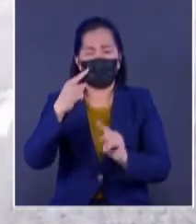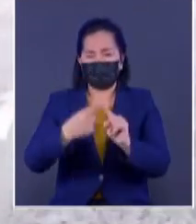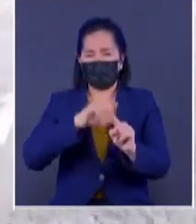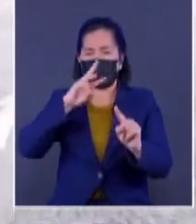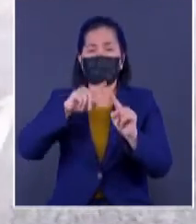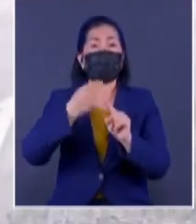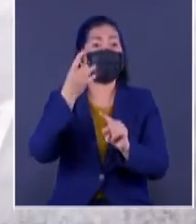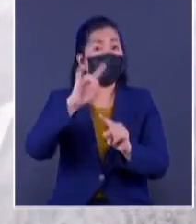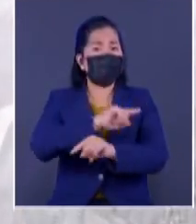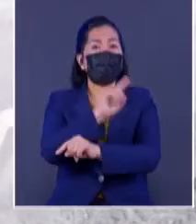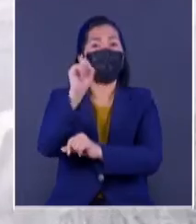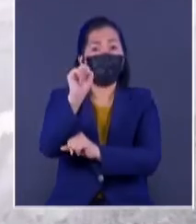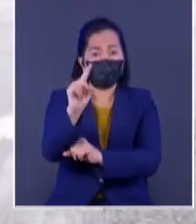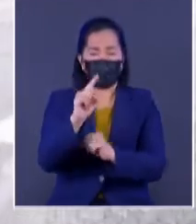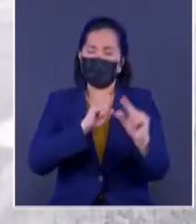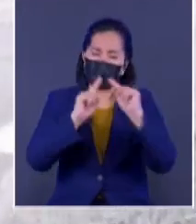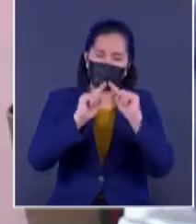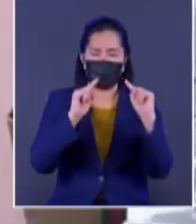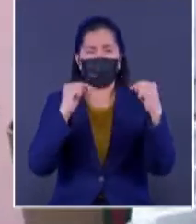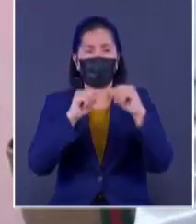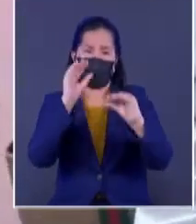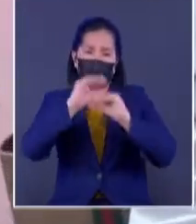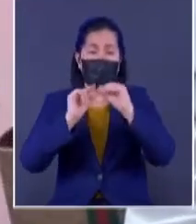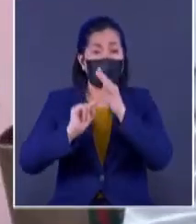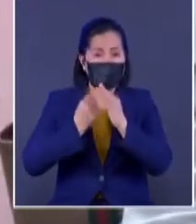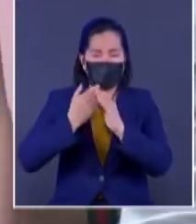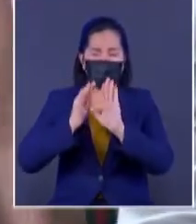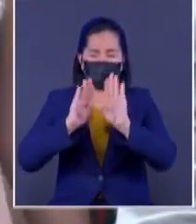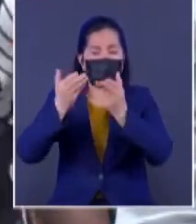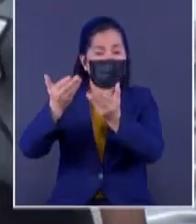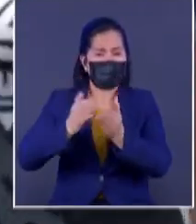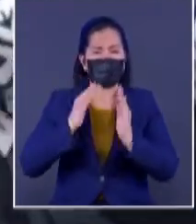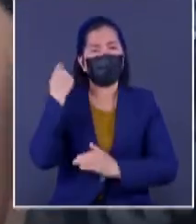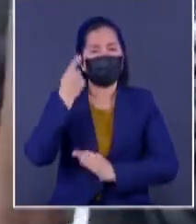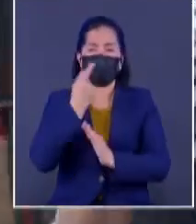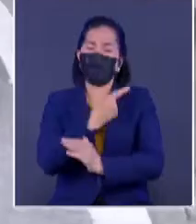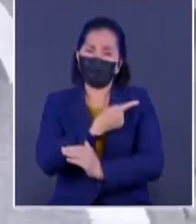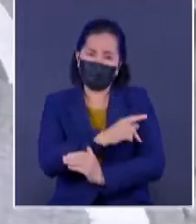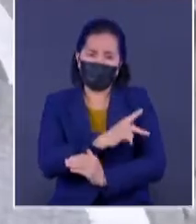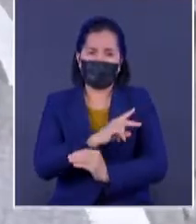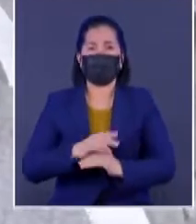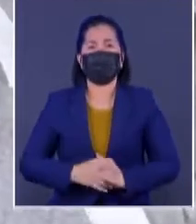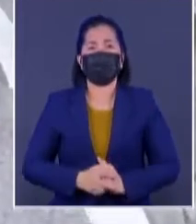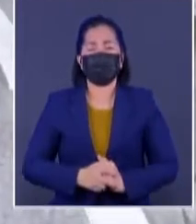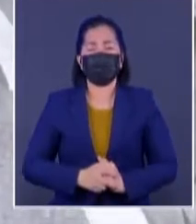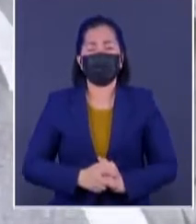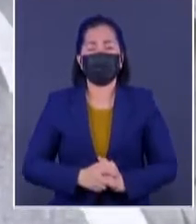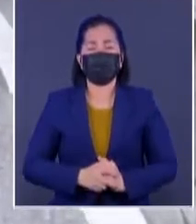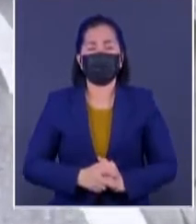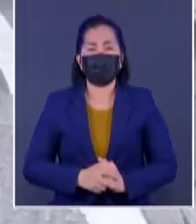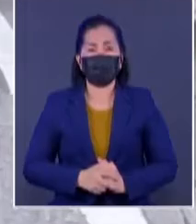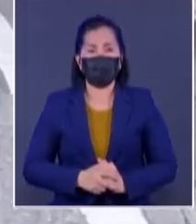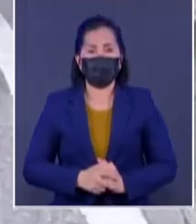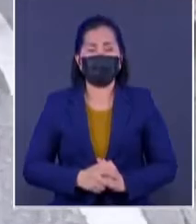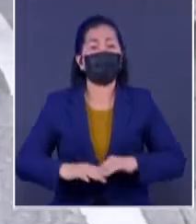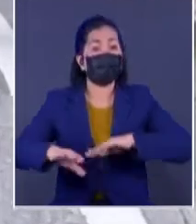มิถุนายนนี้จะมีการหารือถึงโครงการนำร่องเปิดรับนักท่องเที่ยวจังหวัดภูเก็ตหรือว่าโมเดลภูเก็ตแซนด์บ็อกซ์รวมถึง